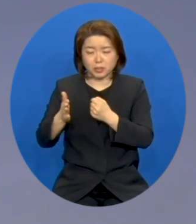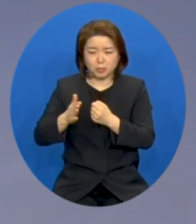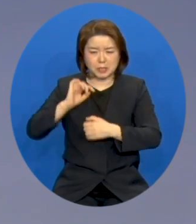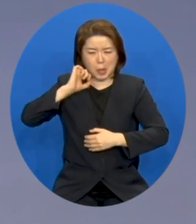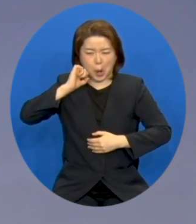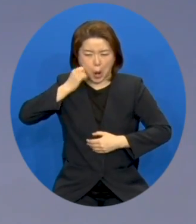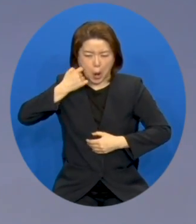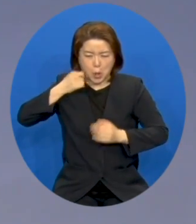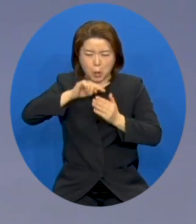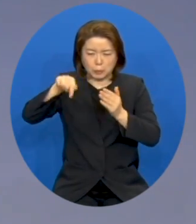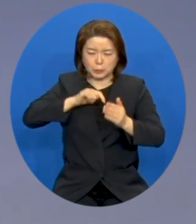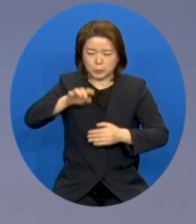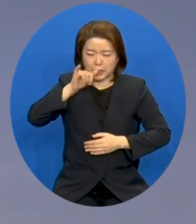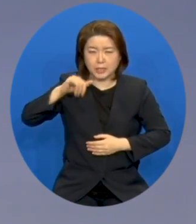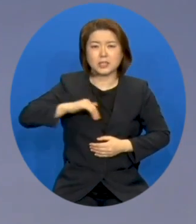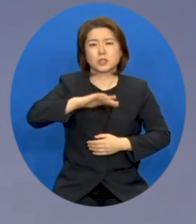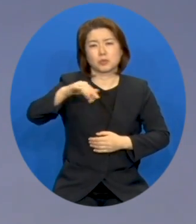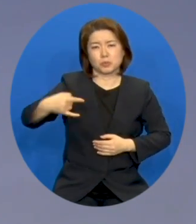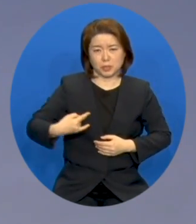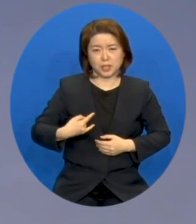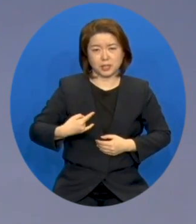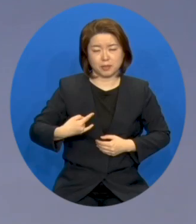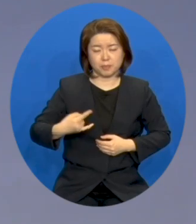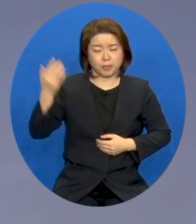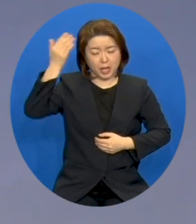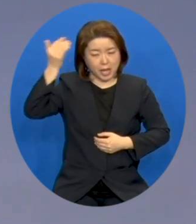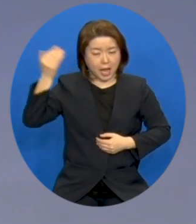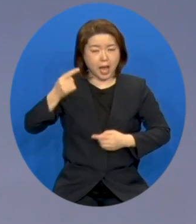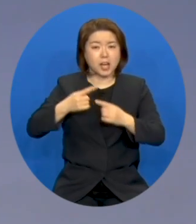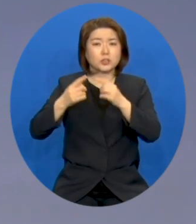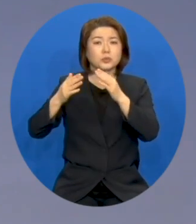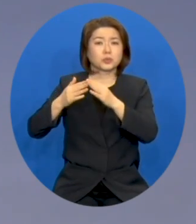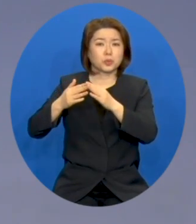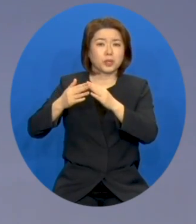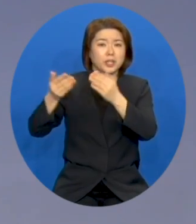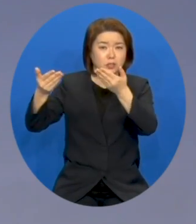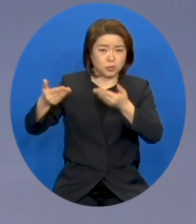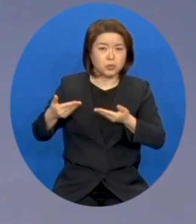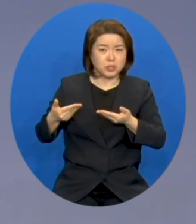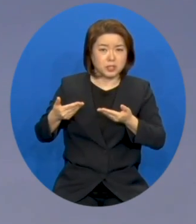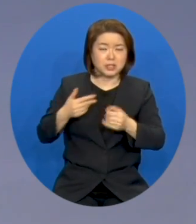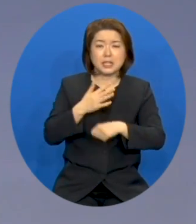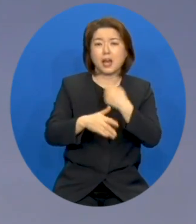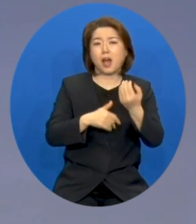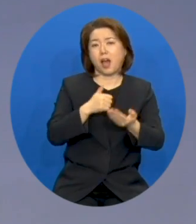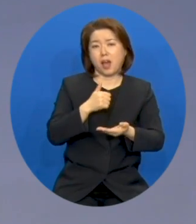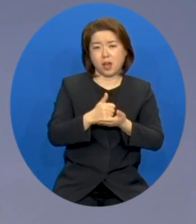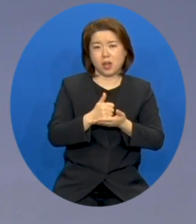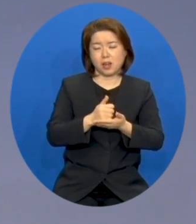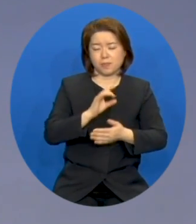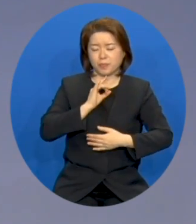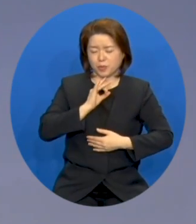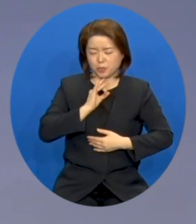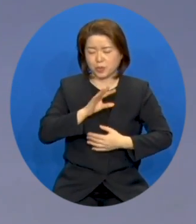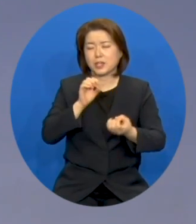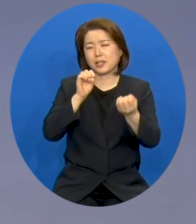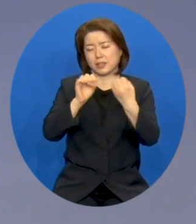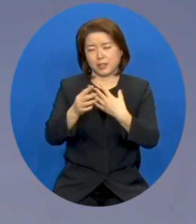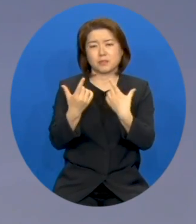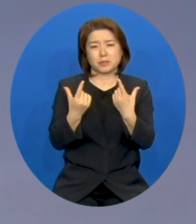겪는 우리에게, 우리 한국 교회에게 주시는 하나님의 유일한